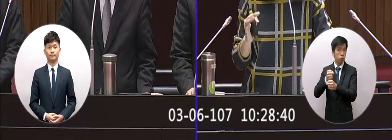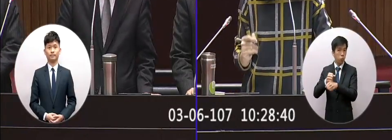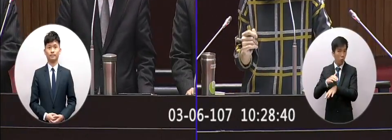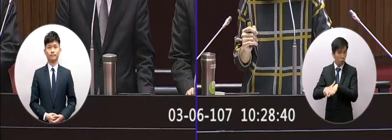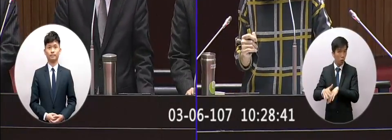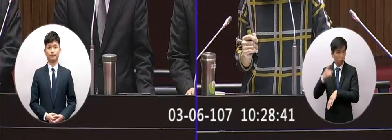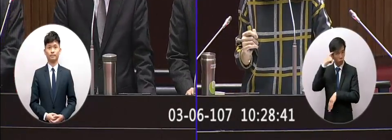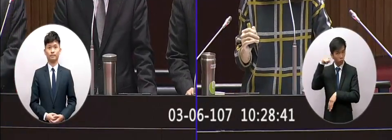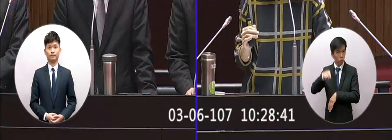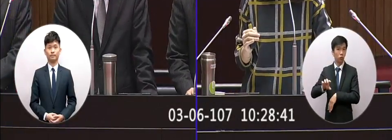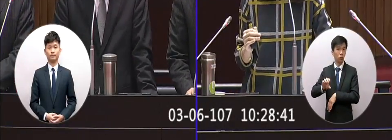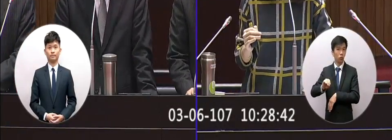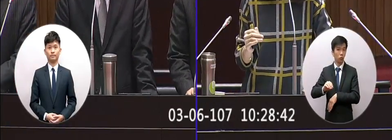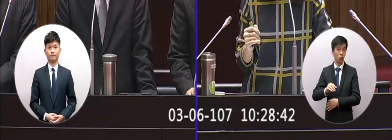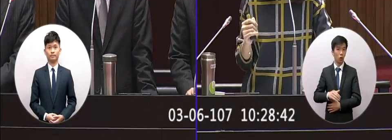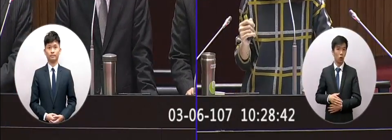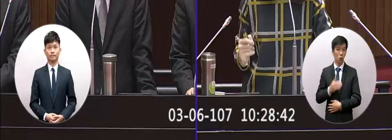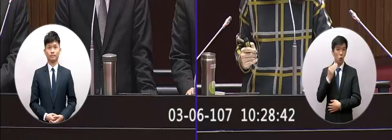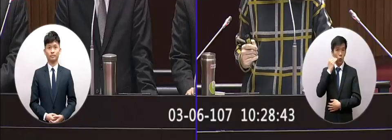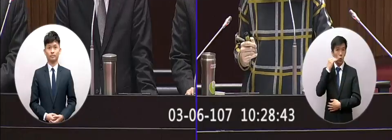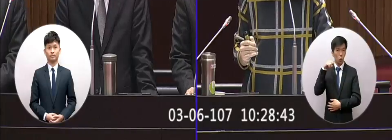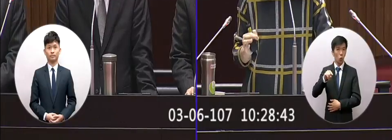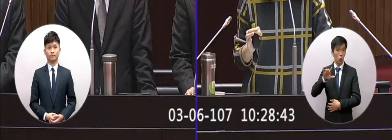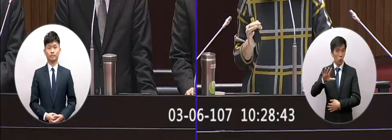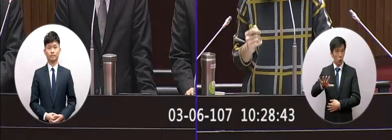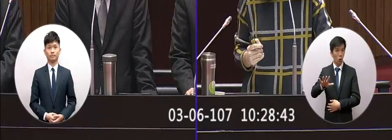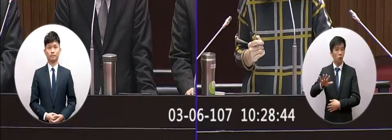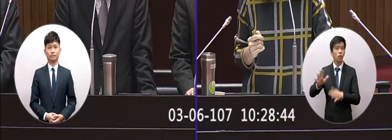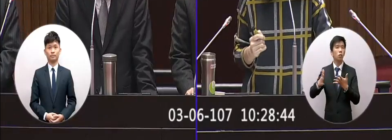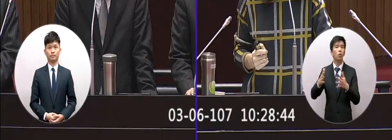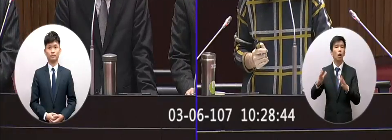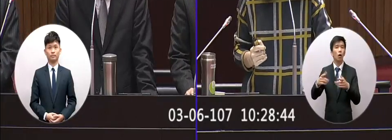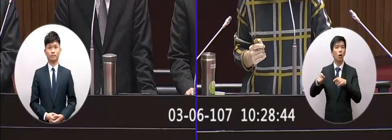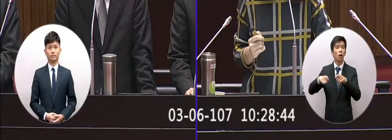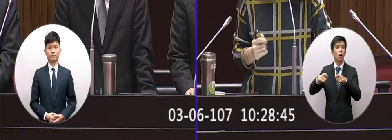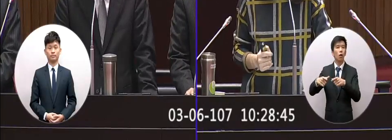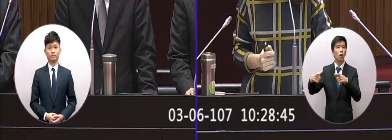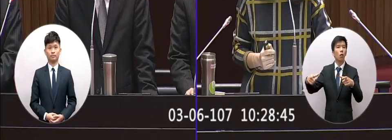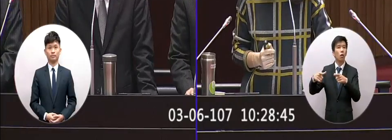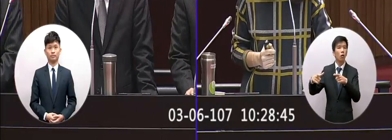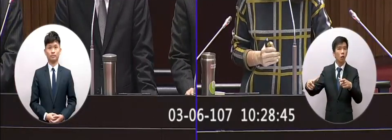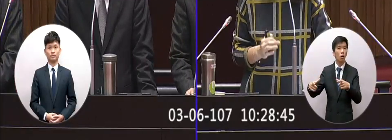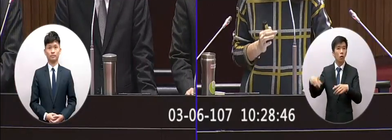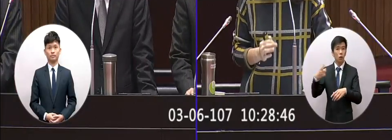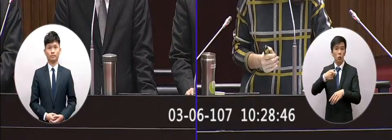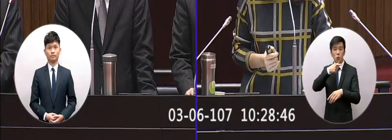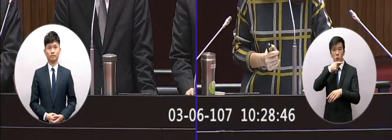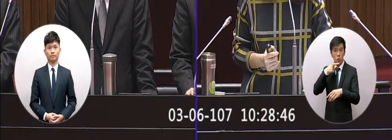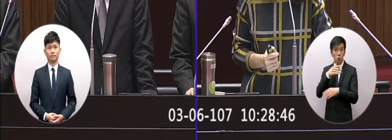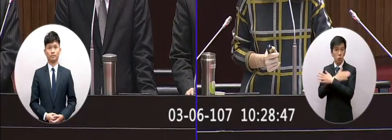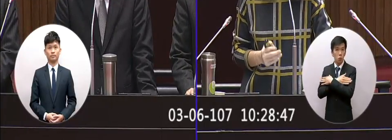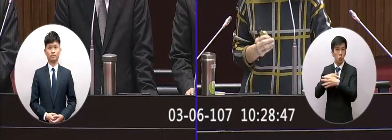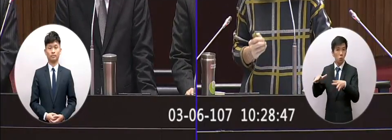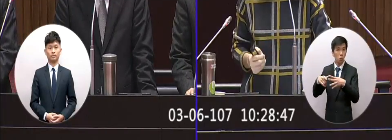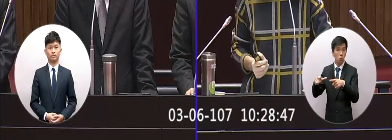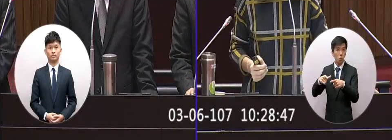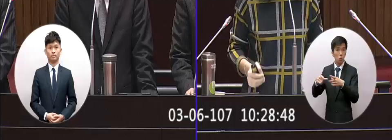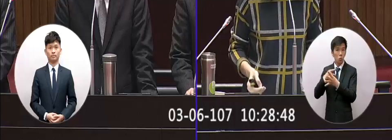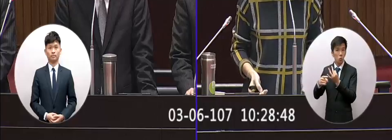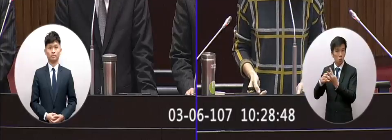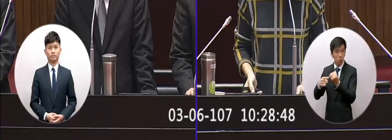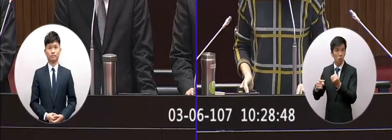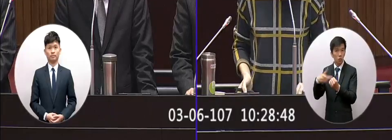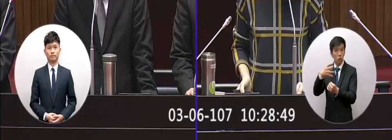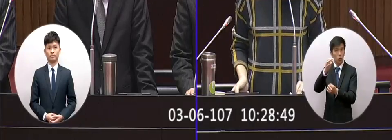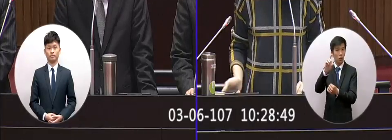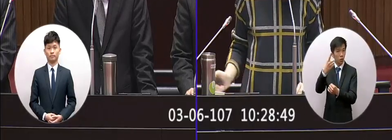这如果有要实施，这个规模大概是多大，那有哪一些私幼他会加入，这个预算是多少，经费从哪里